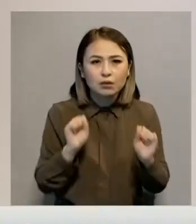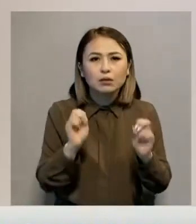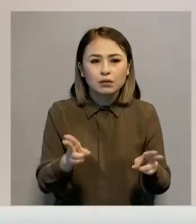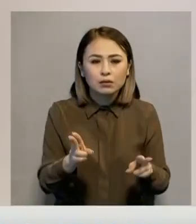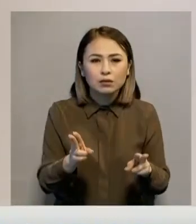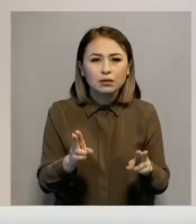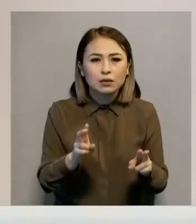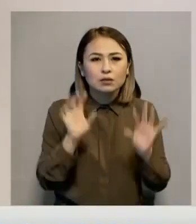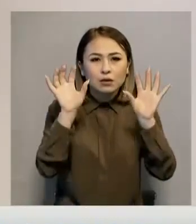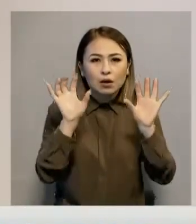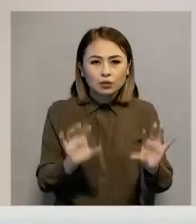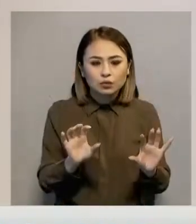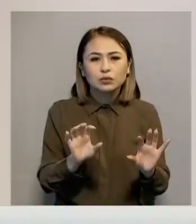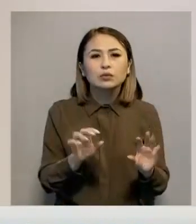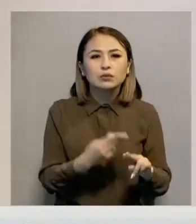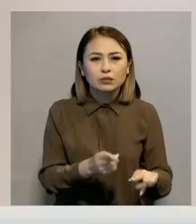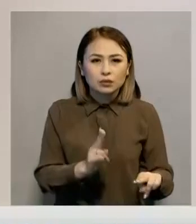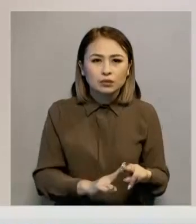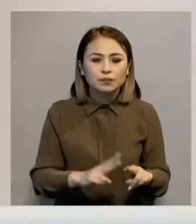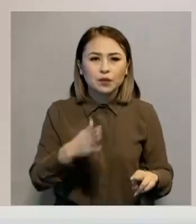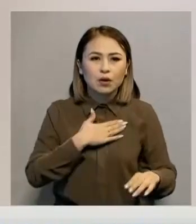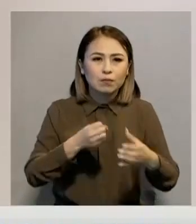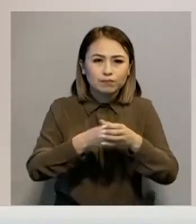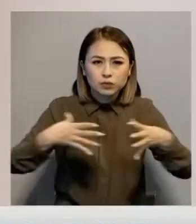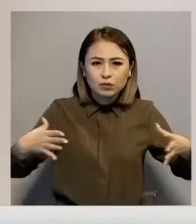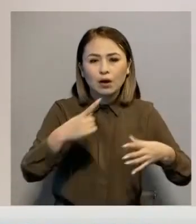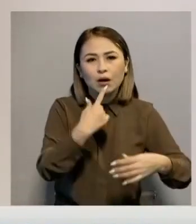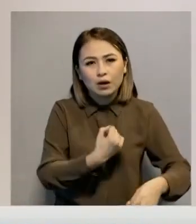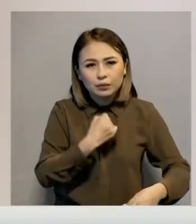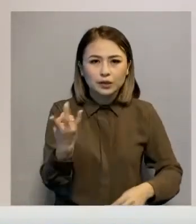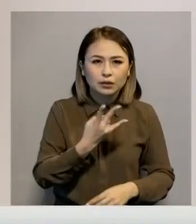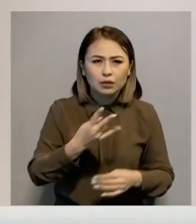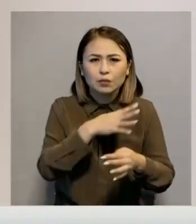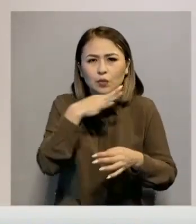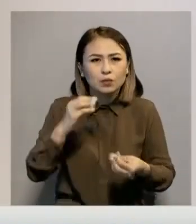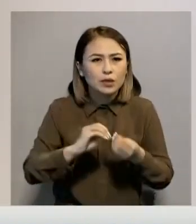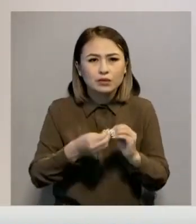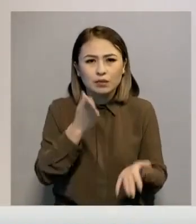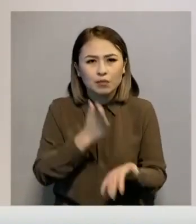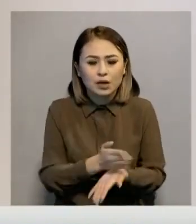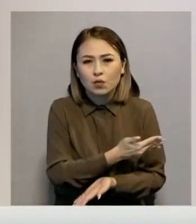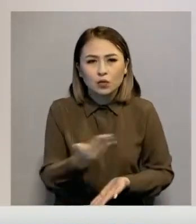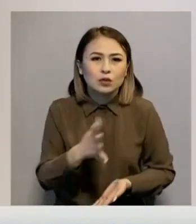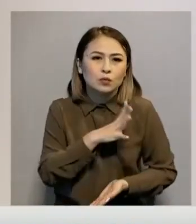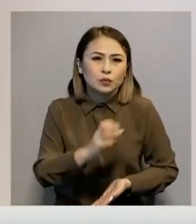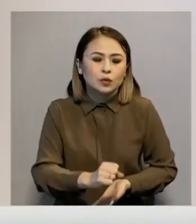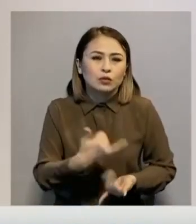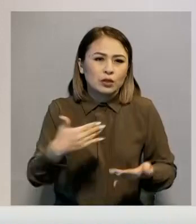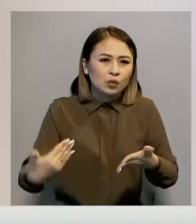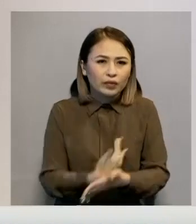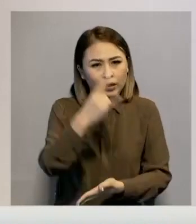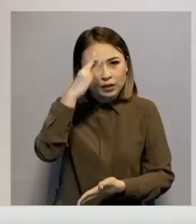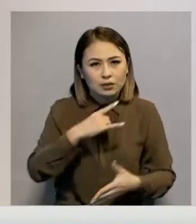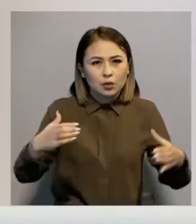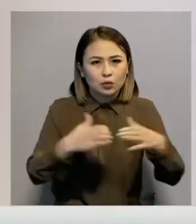жүрмеу керек пе, жағы армиямызды күшейтуіміз керек жоқ па деген сияқты көптеген мәселе бар. Сондай дүниелерді бәлкім осы жаңа Қазақстан